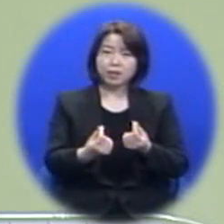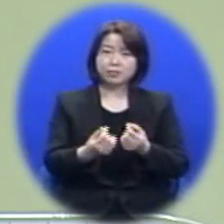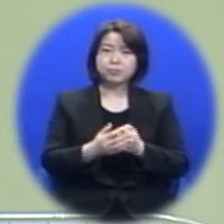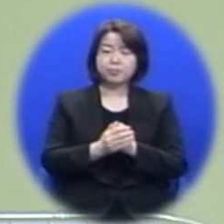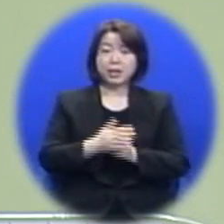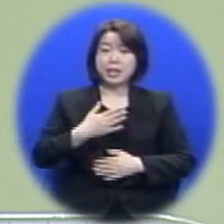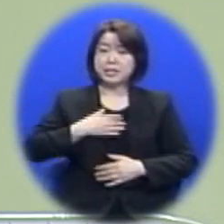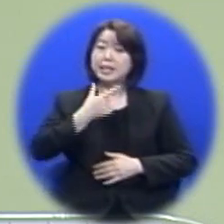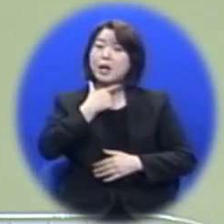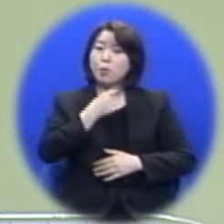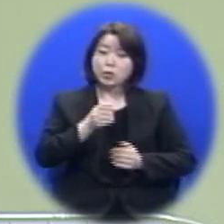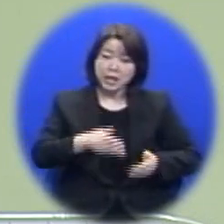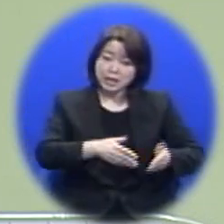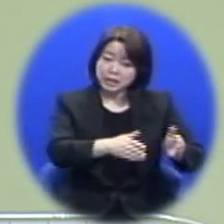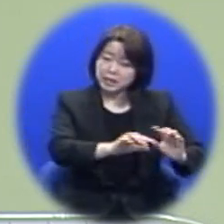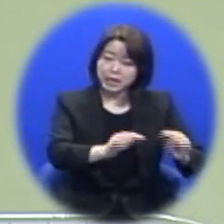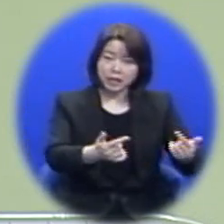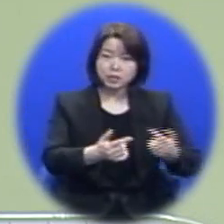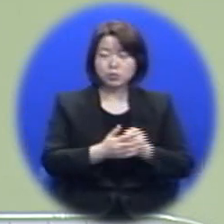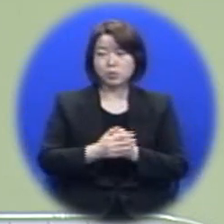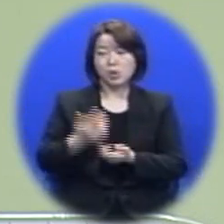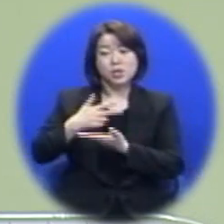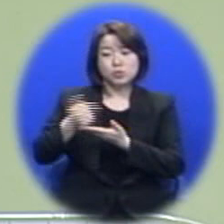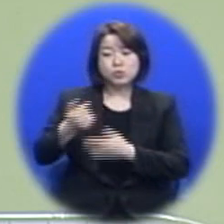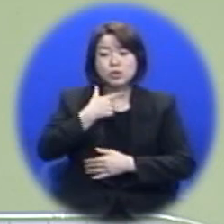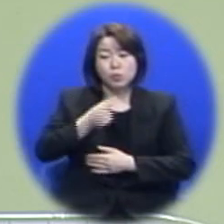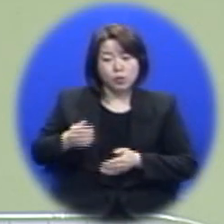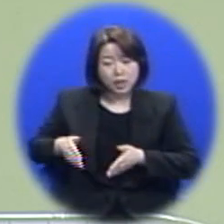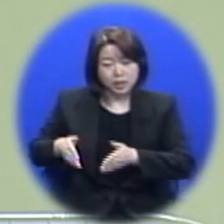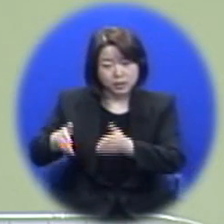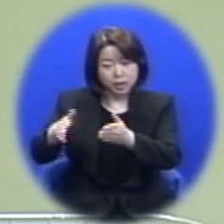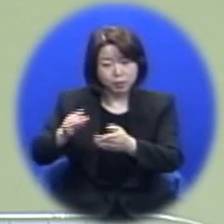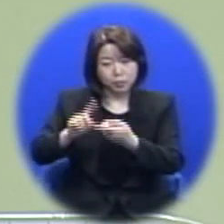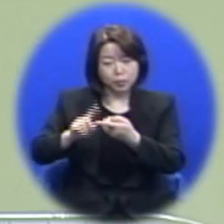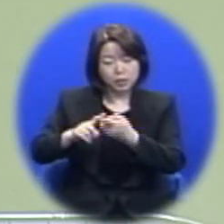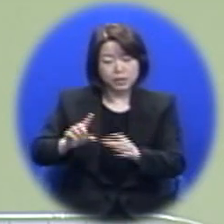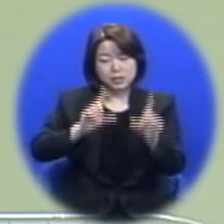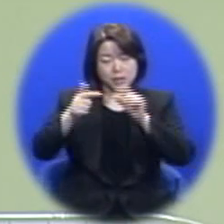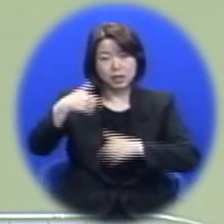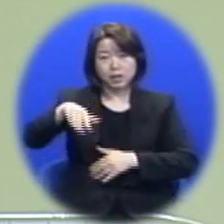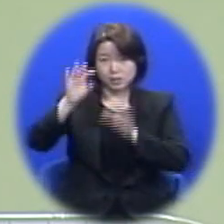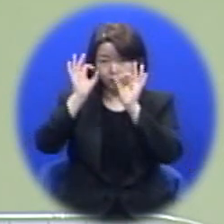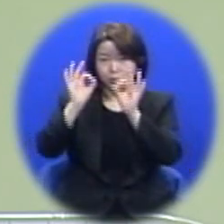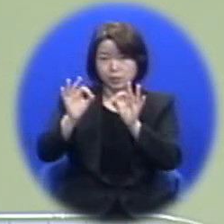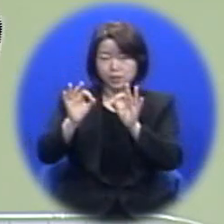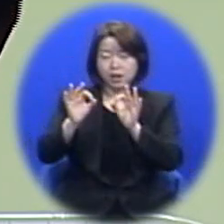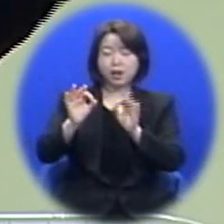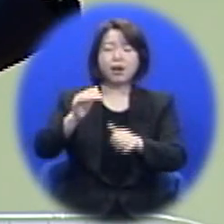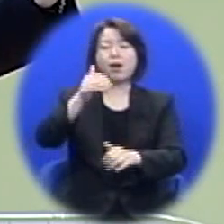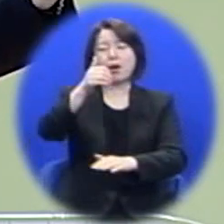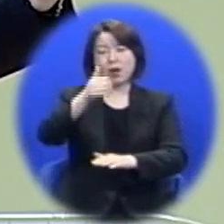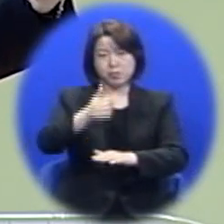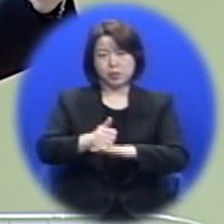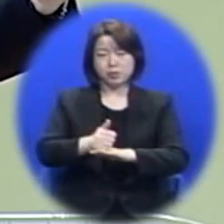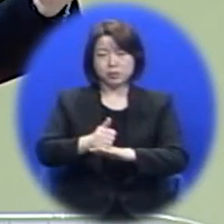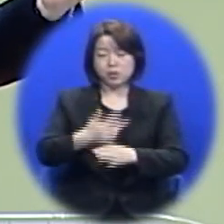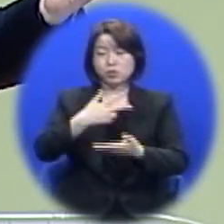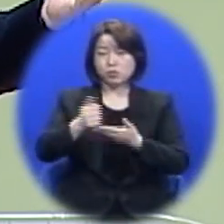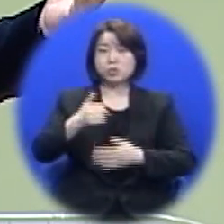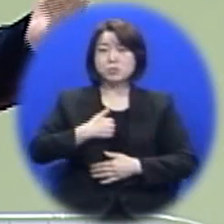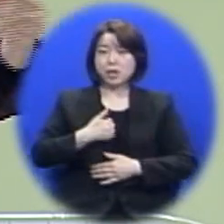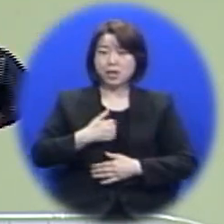원하는 게 아니고 주니 원하는 대로만 살아보니까 비로소 주님은 저에게 살아계신 주님이